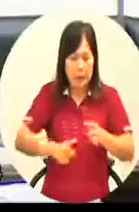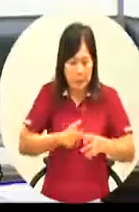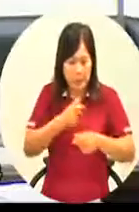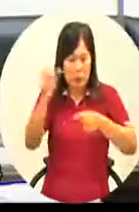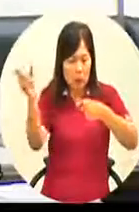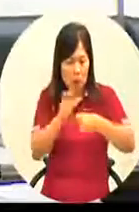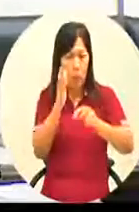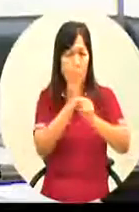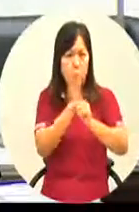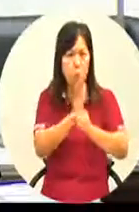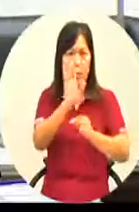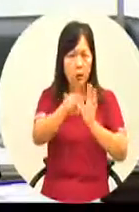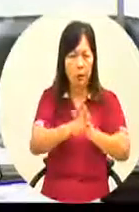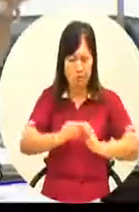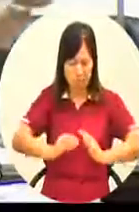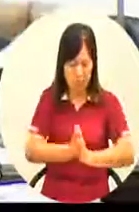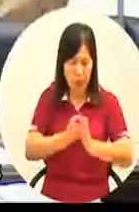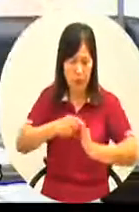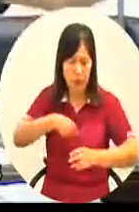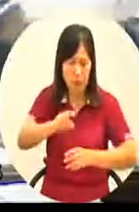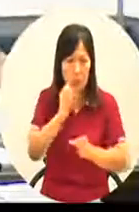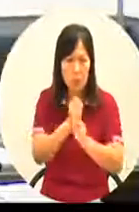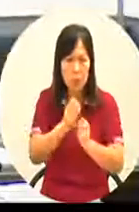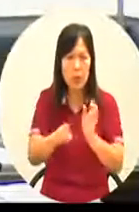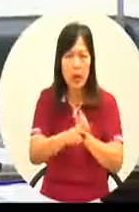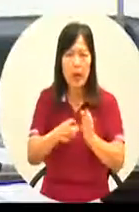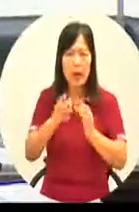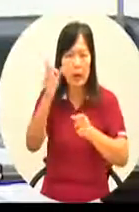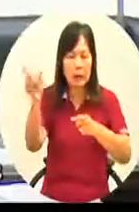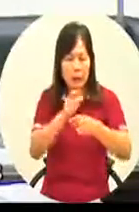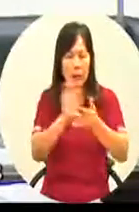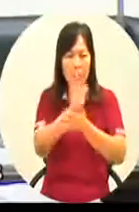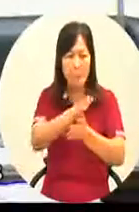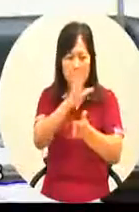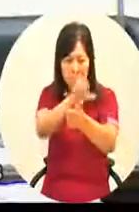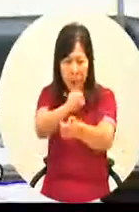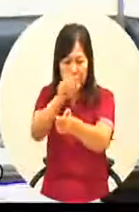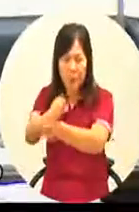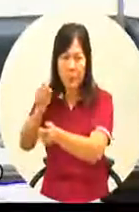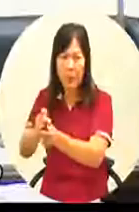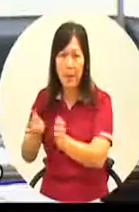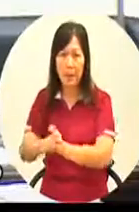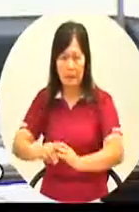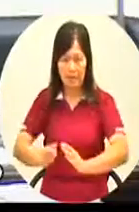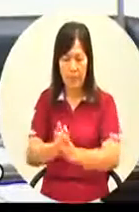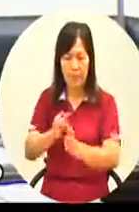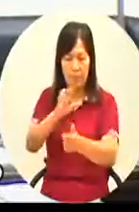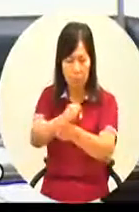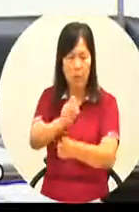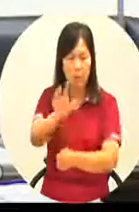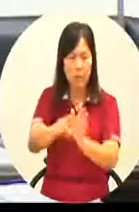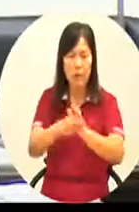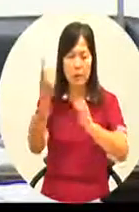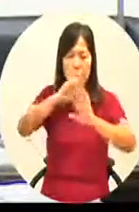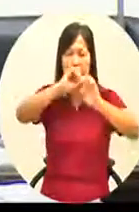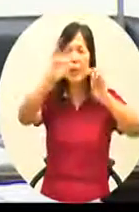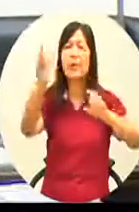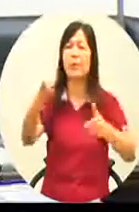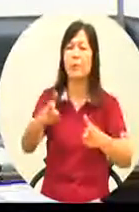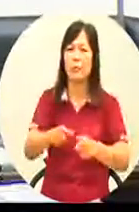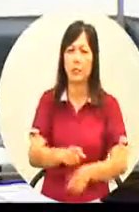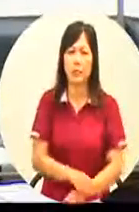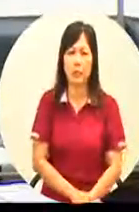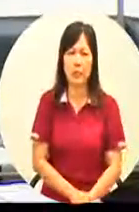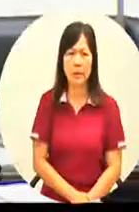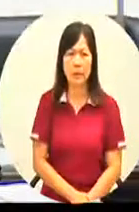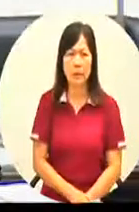间就马上去处理啊，台风后就抓人了啦，就办了，不是在这么什么政令宣导，其实是警告，你